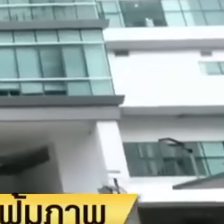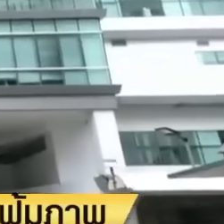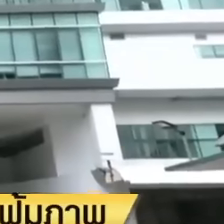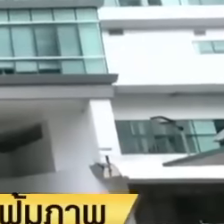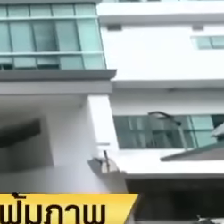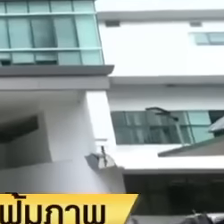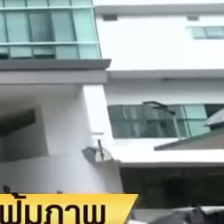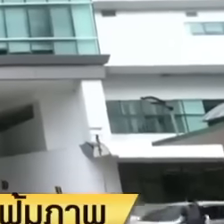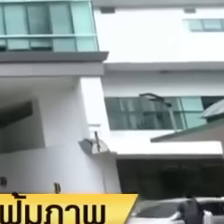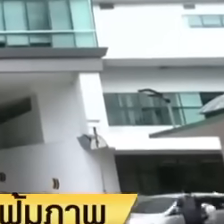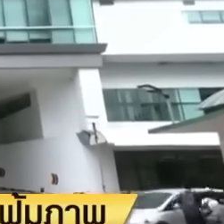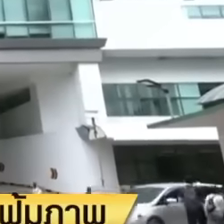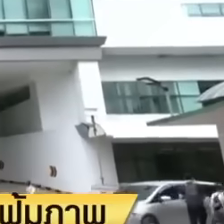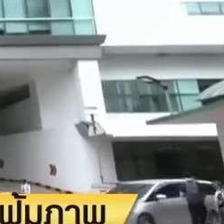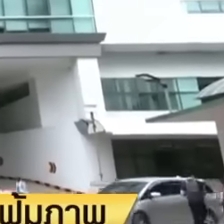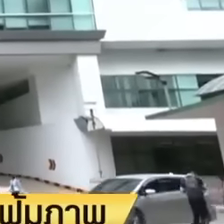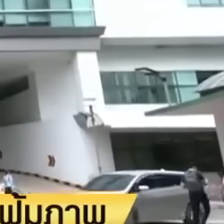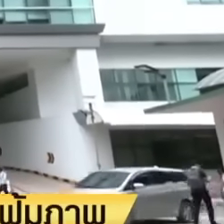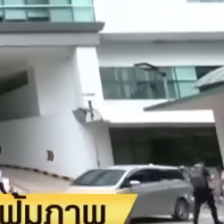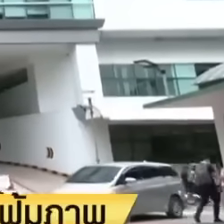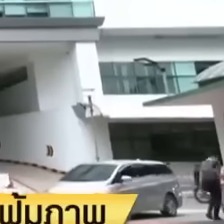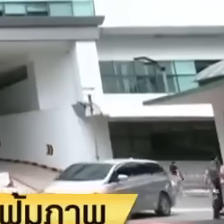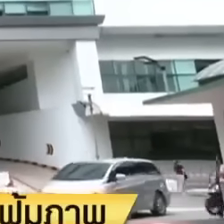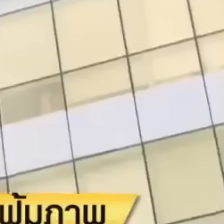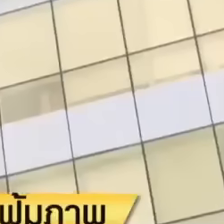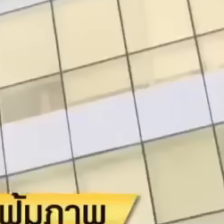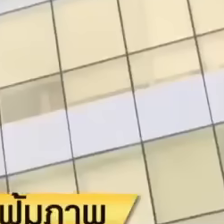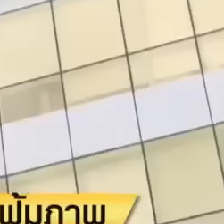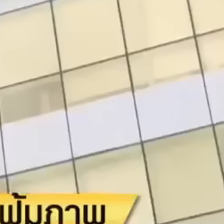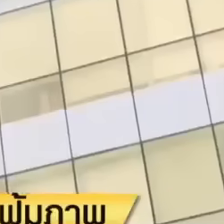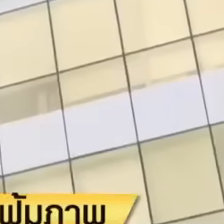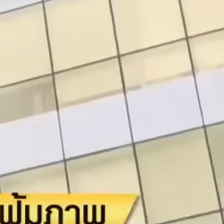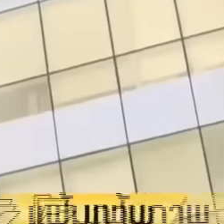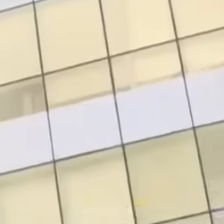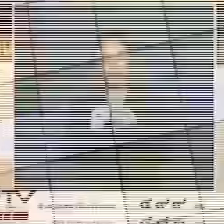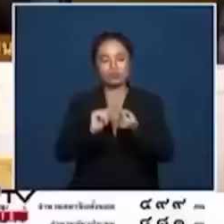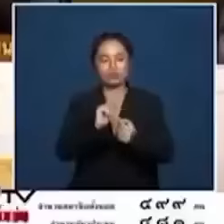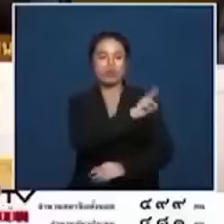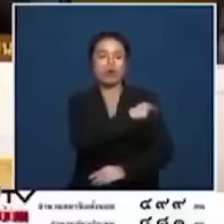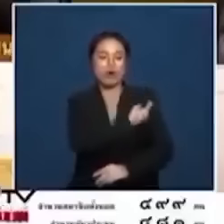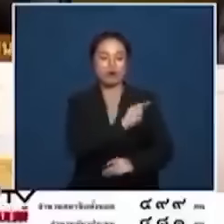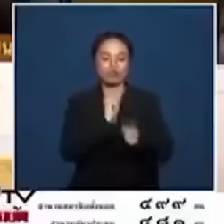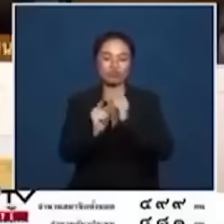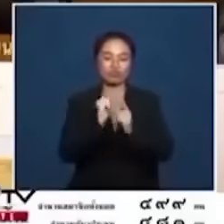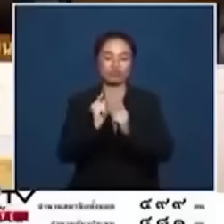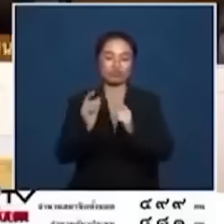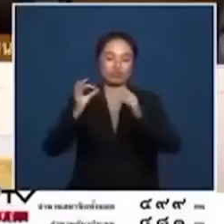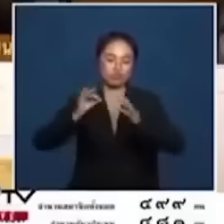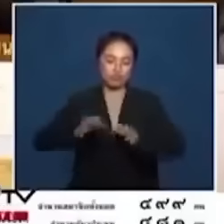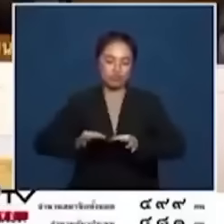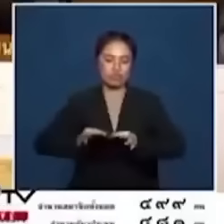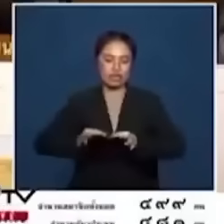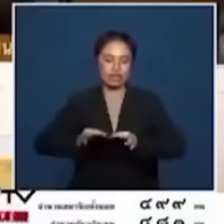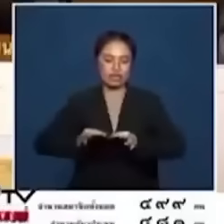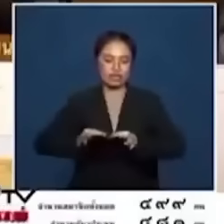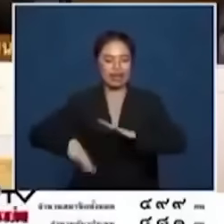ชนคนจำนวนไม่น้อยเขาเห็นว่ามันไม่เหมือนกันห้องขังในเรือนจำถ้าไม่ใช่ผู้ป่ว